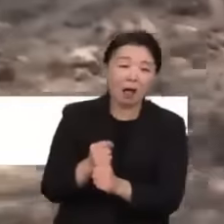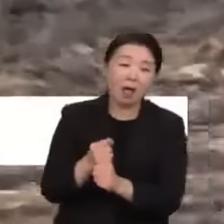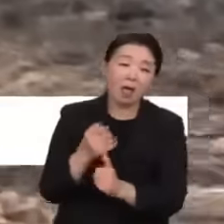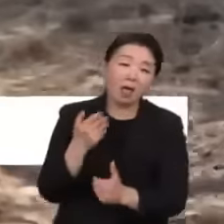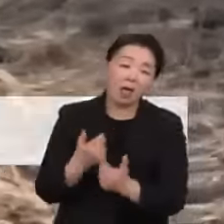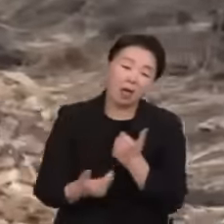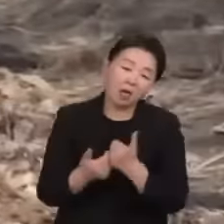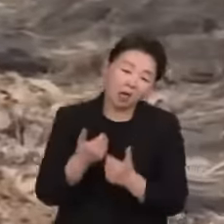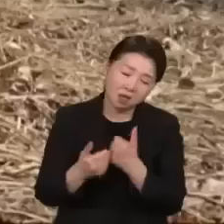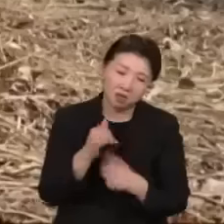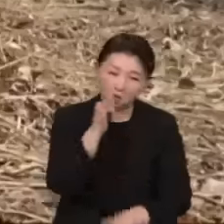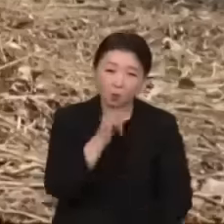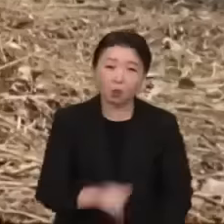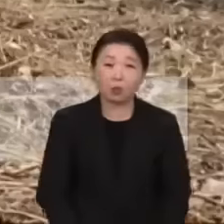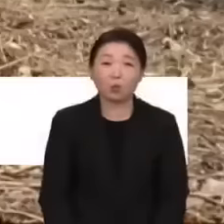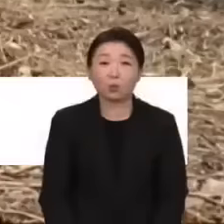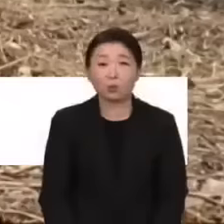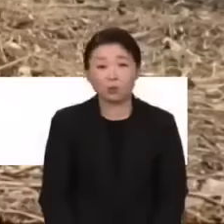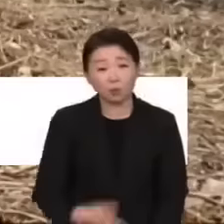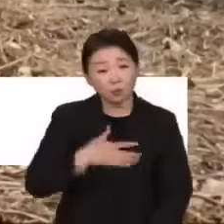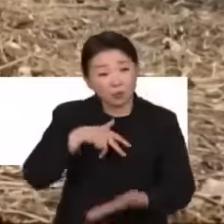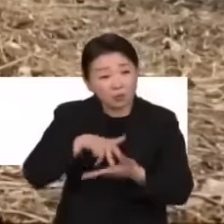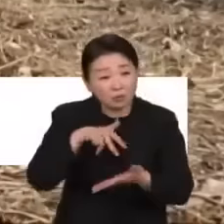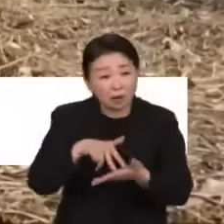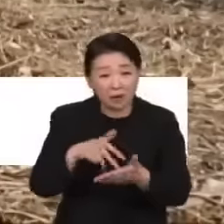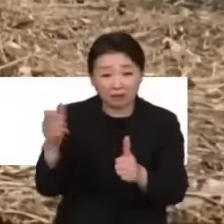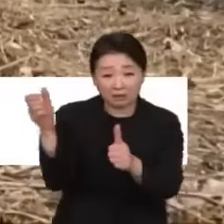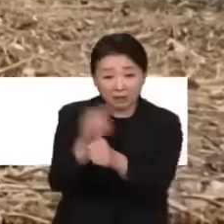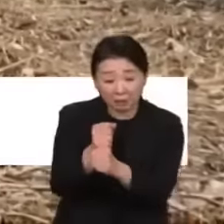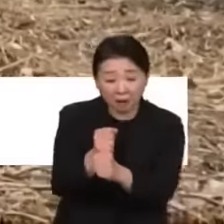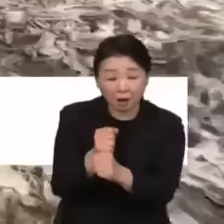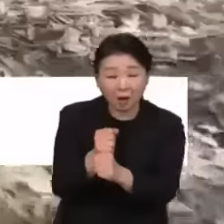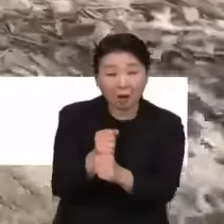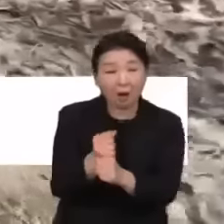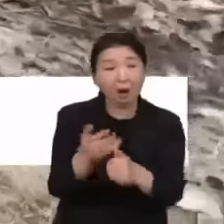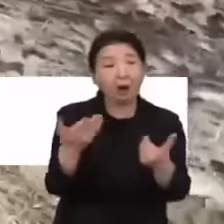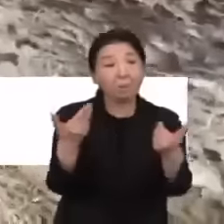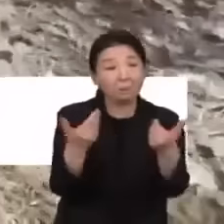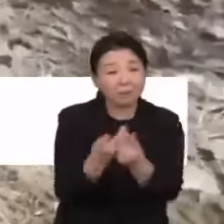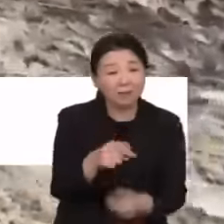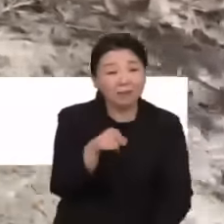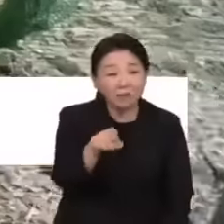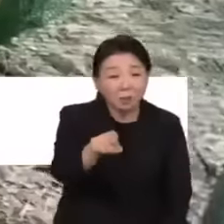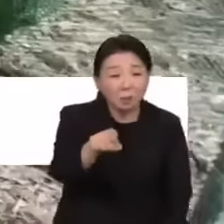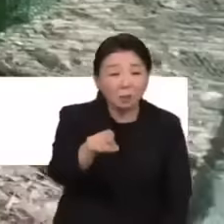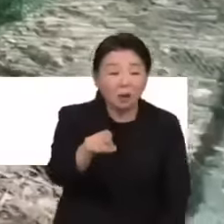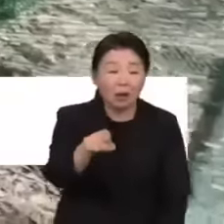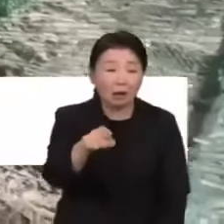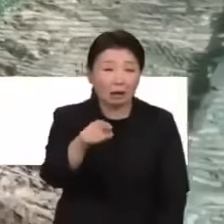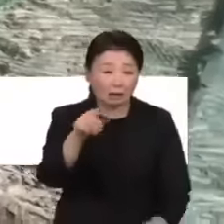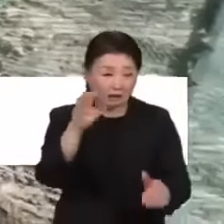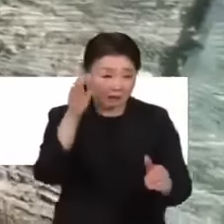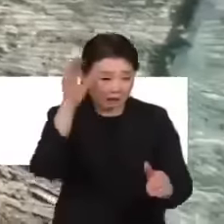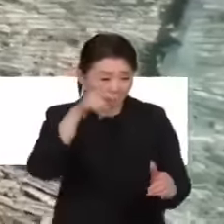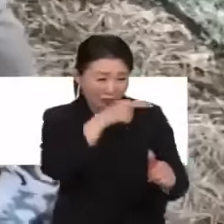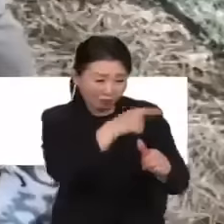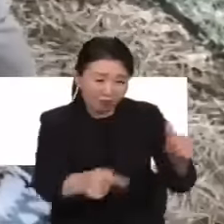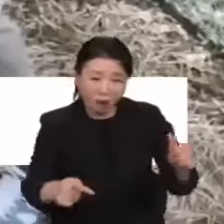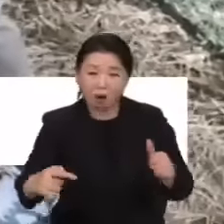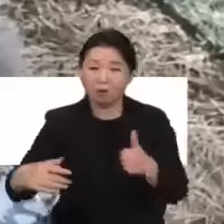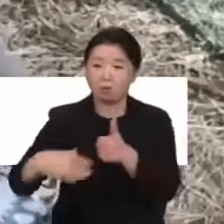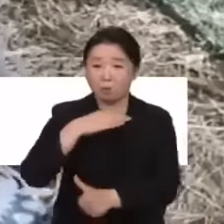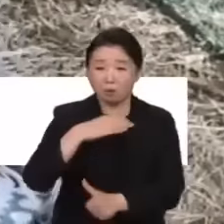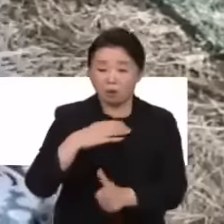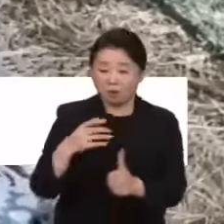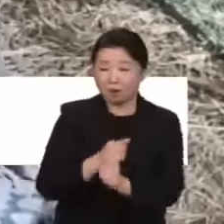있습니다. 저희 입장에서는 잡으면은 반대쪽한테서 이제 공격을 받고요. 안 잡으면은